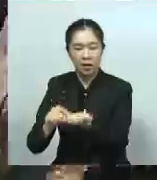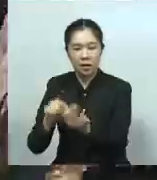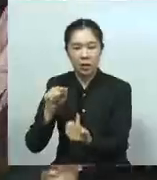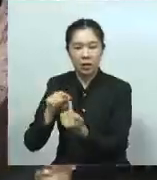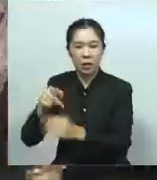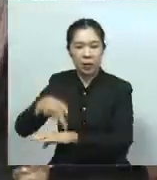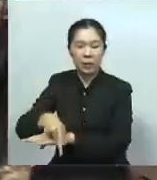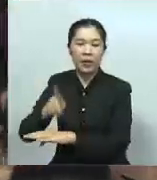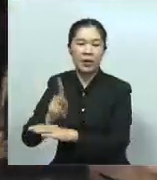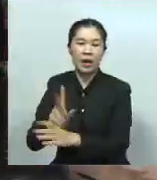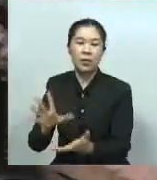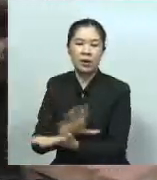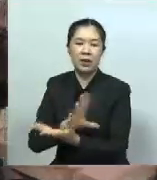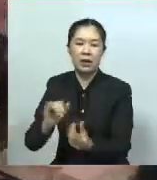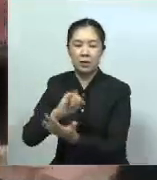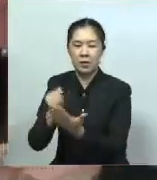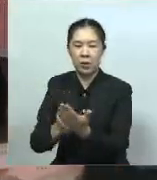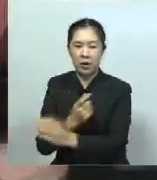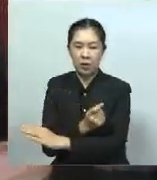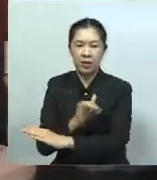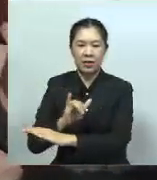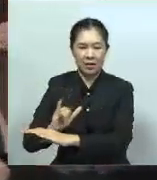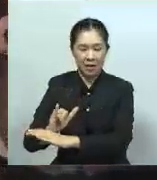ประธานสภาวัฒนธรรมจังหวัดพระนครศรี